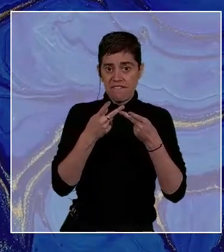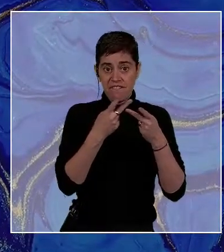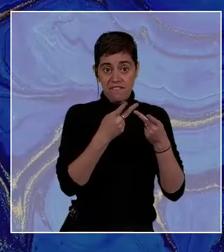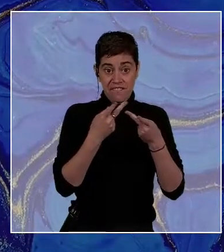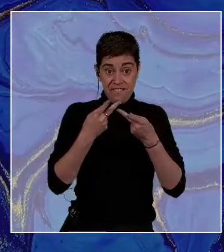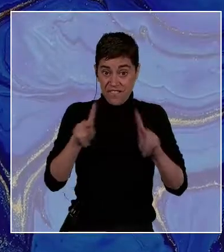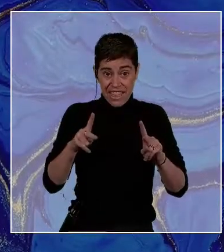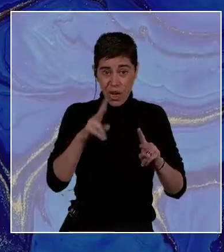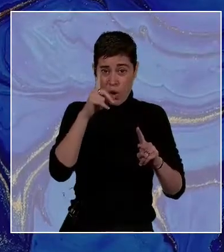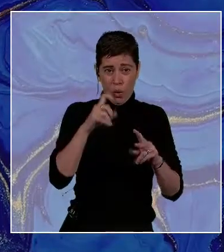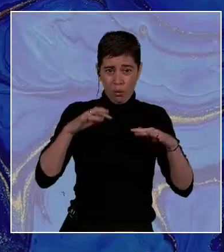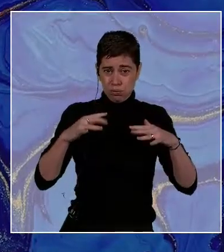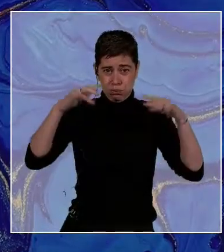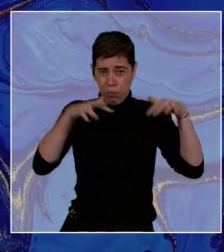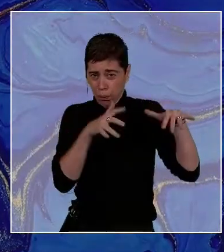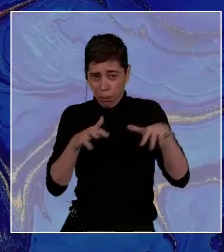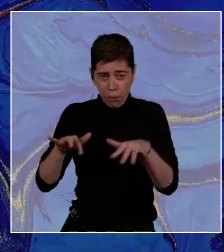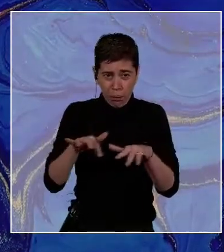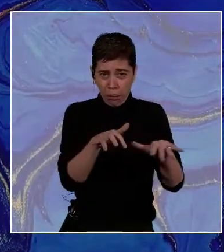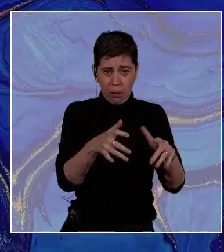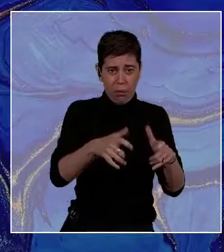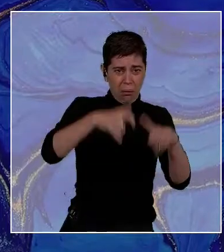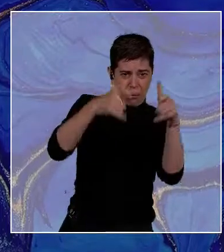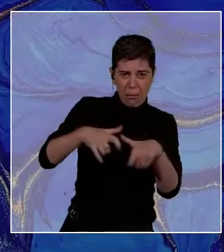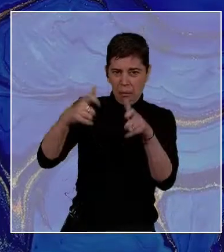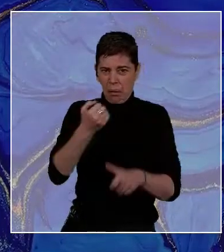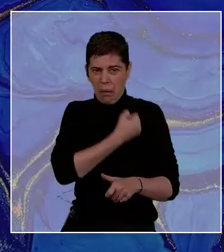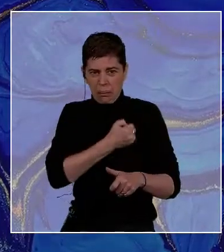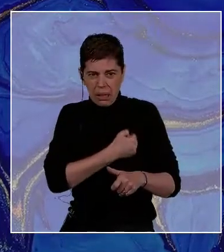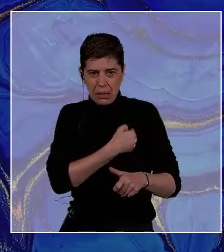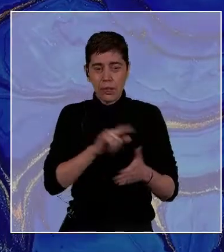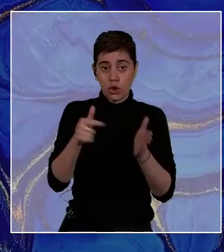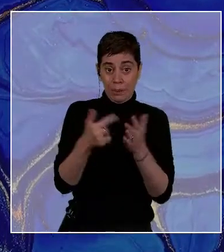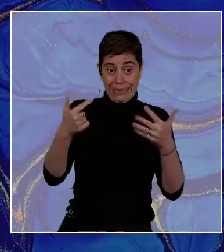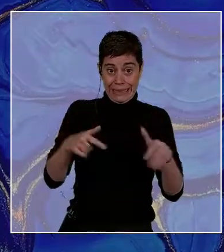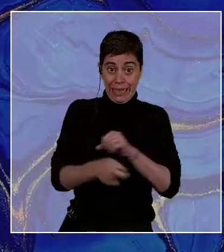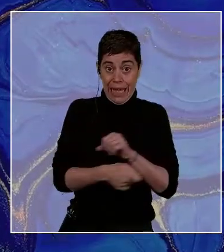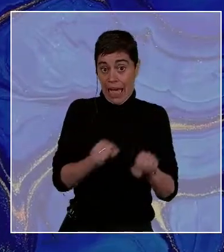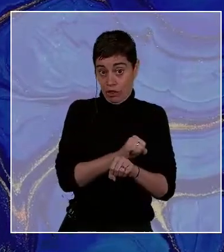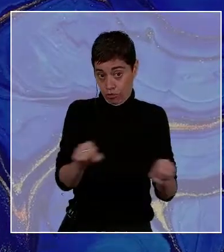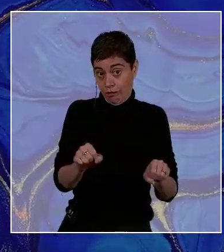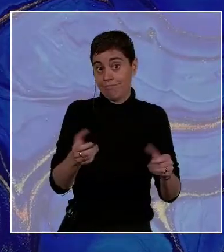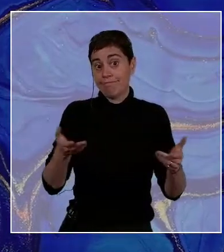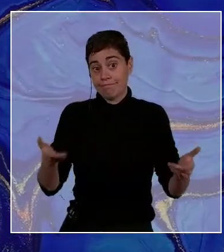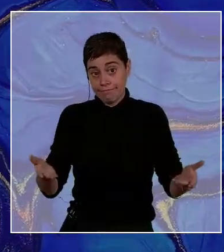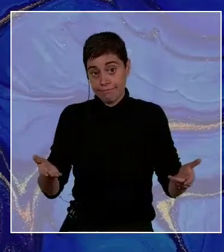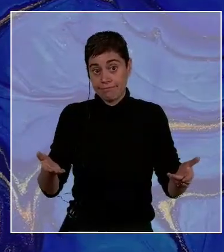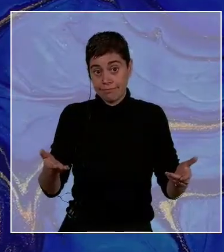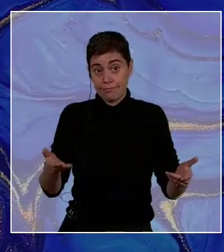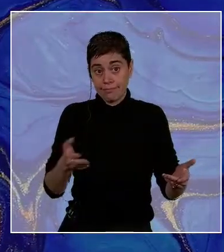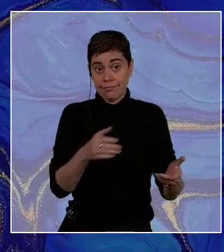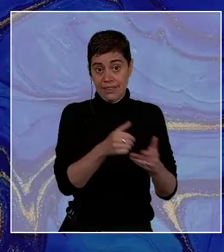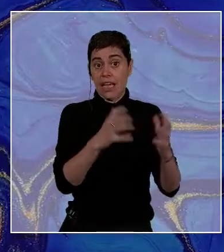La ville a été inondée, l'infrastructure a été gravement touchée. En 2017, il y a eu un attentat terroriste à l'Arena